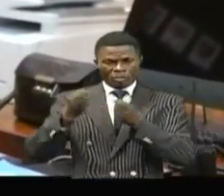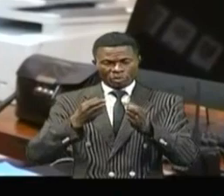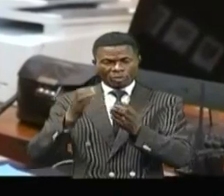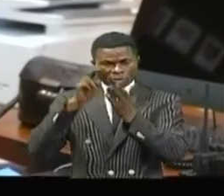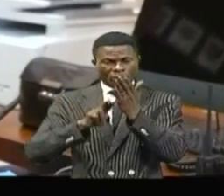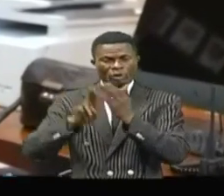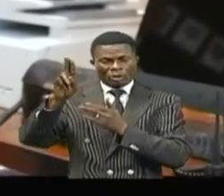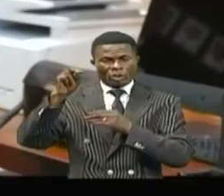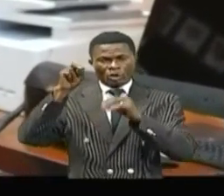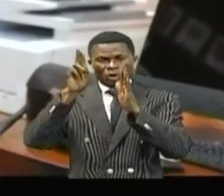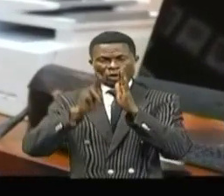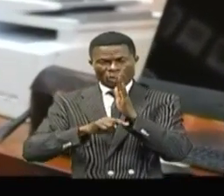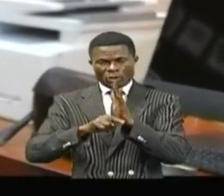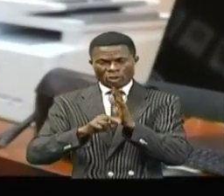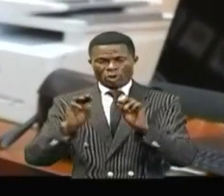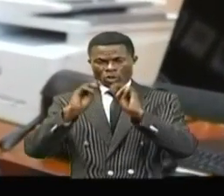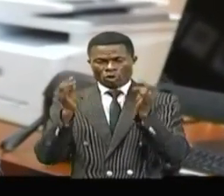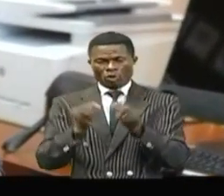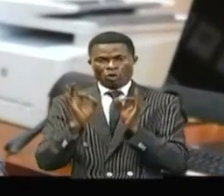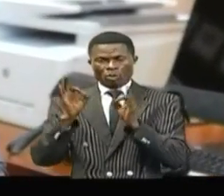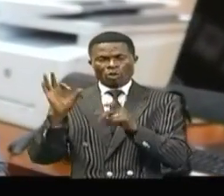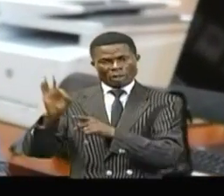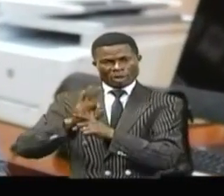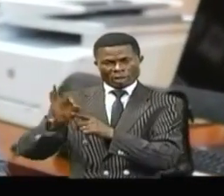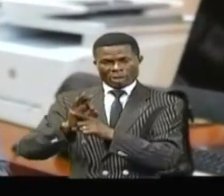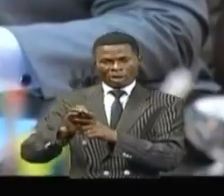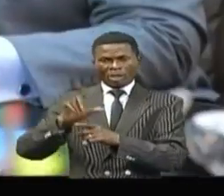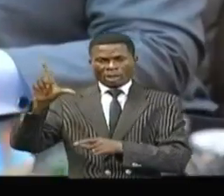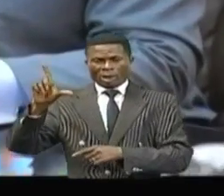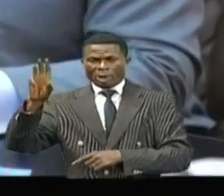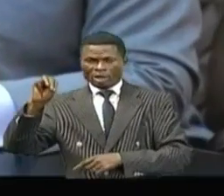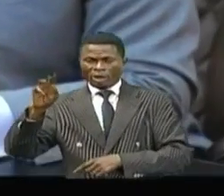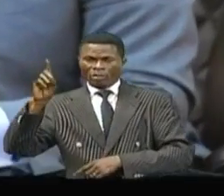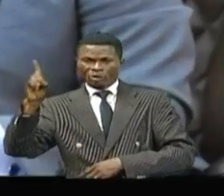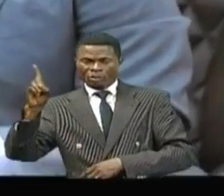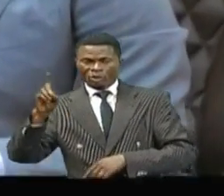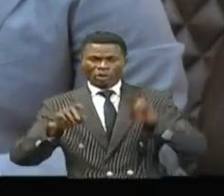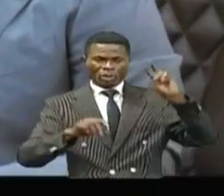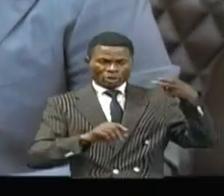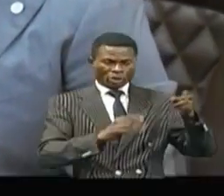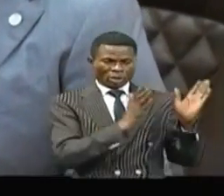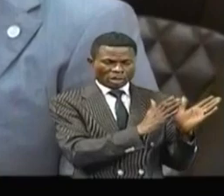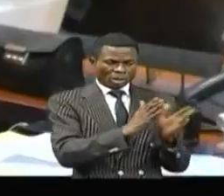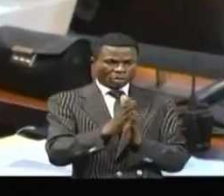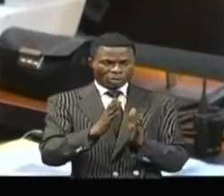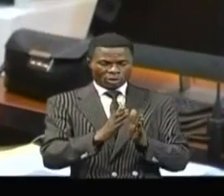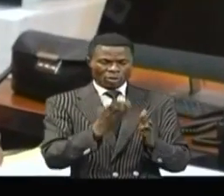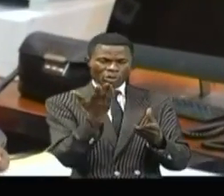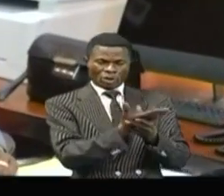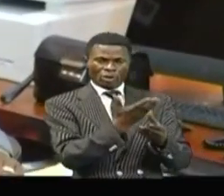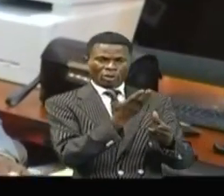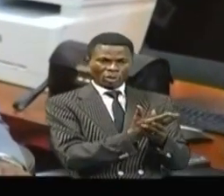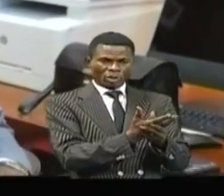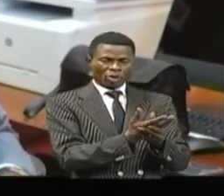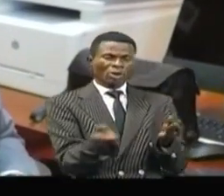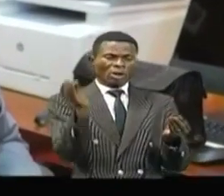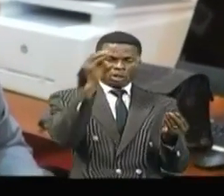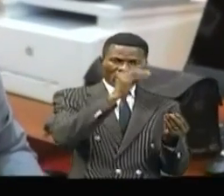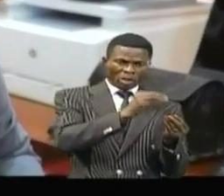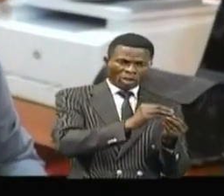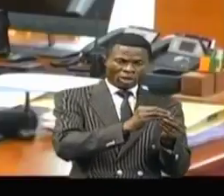unités d'enseignement de la nouvelle offre de formation LMD et la seconde va élaborer une feuille de route de l'intégration